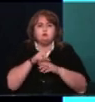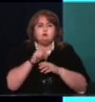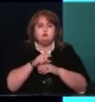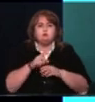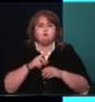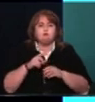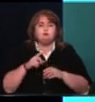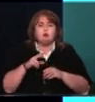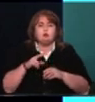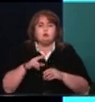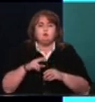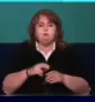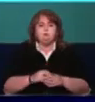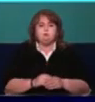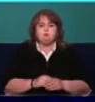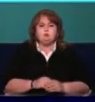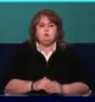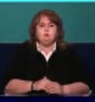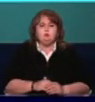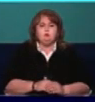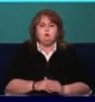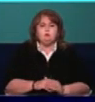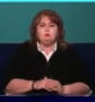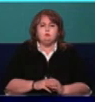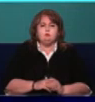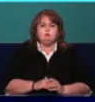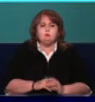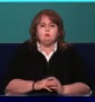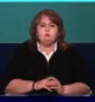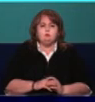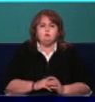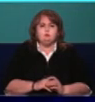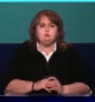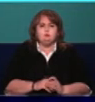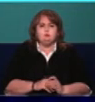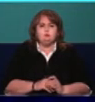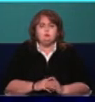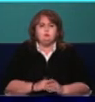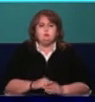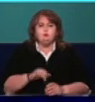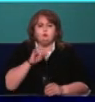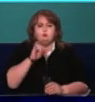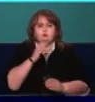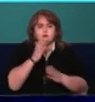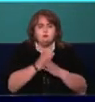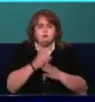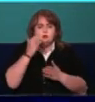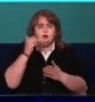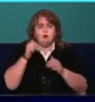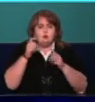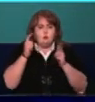излучения кванта при переходе атома с четвертого энергетического уровня на второй. В принципе, у вас есть готовая